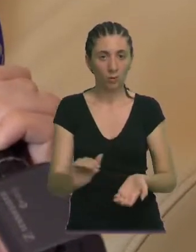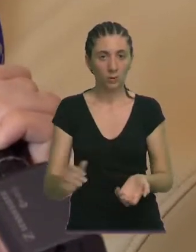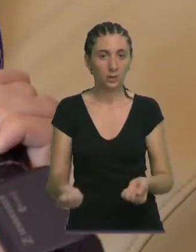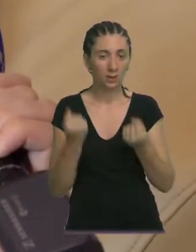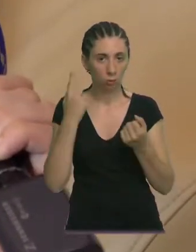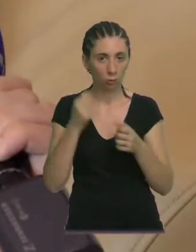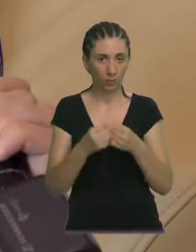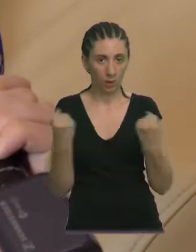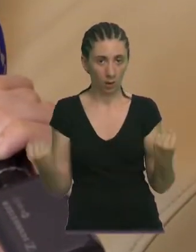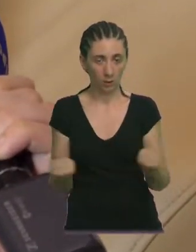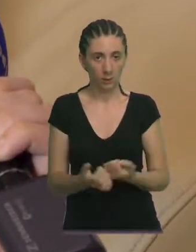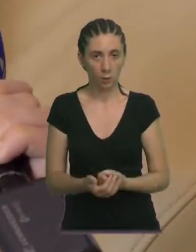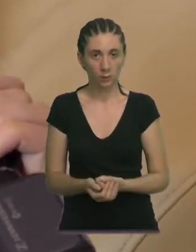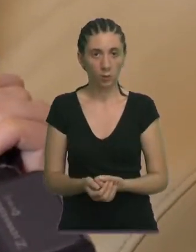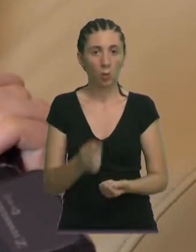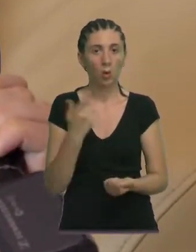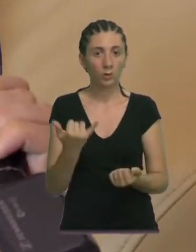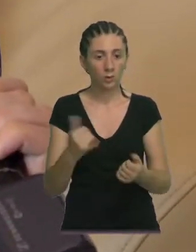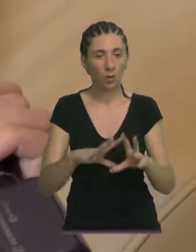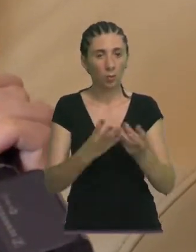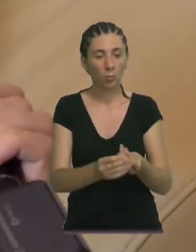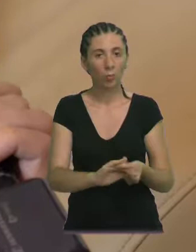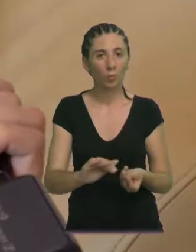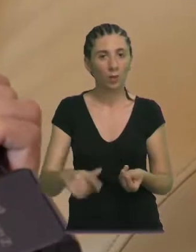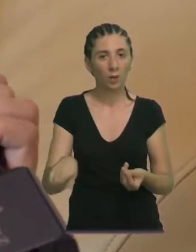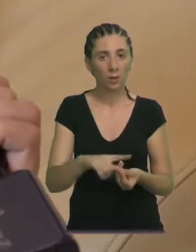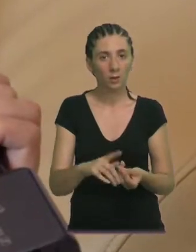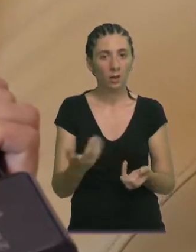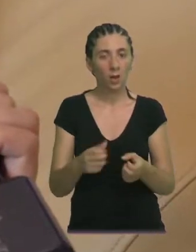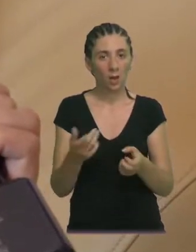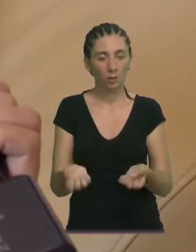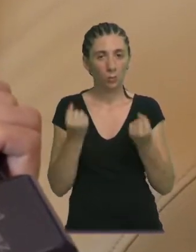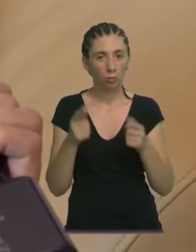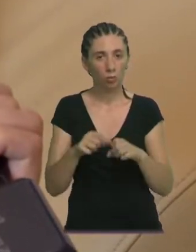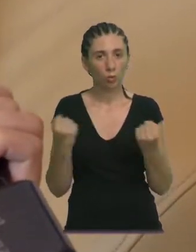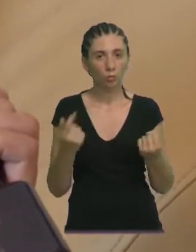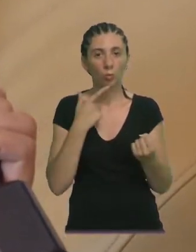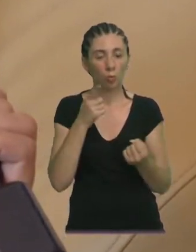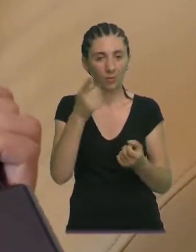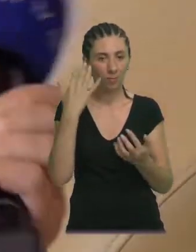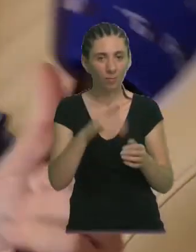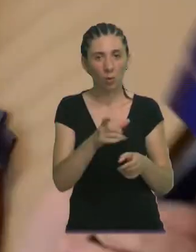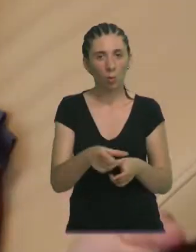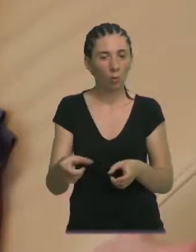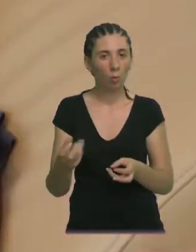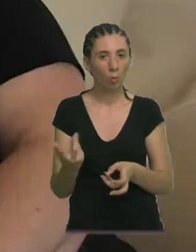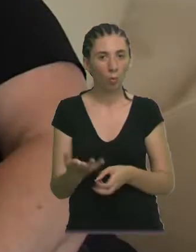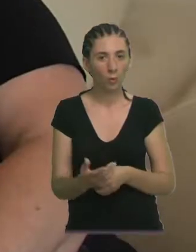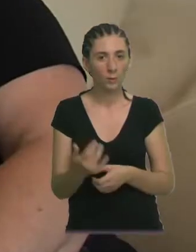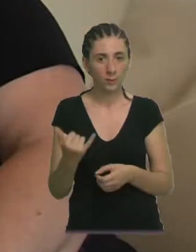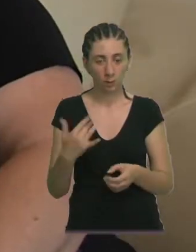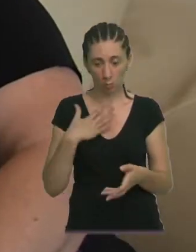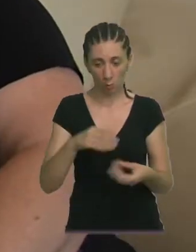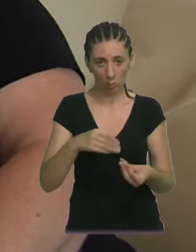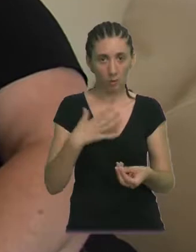djeci s teškoćama u razvoju. Pa koliko sada imate djece s teškoćama u razvoju o kojima brinete? Trenutačno imam